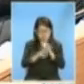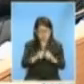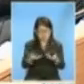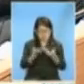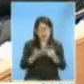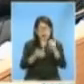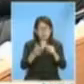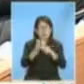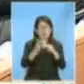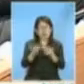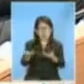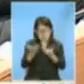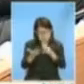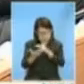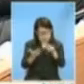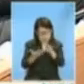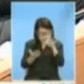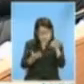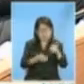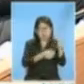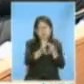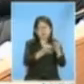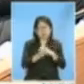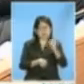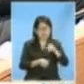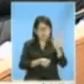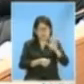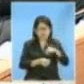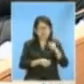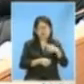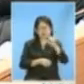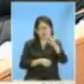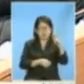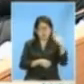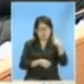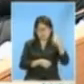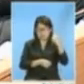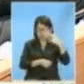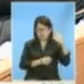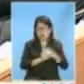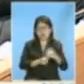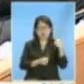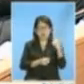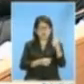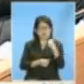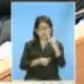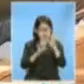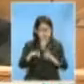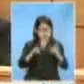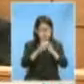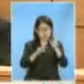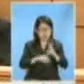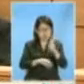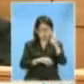แล้วมาเลือกผมว่าไม่ใช่หรอกครับท่านประธานครับอำนาจของวุฒิสภานั้นมีมากครับมี6ข้อใหญ่ๆครับ